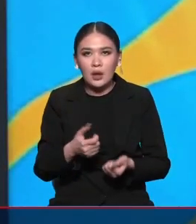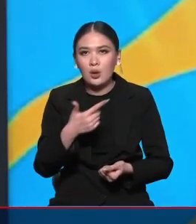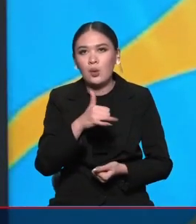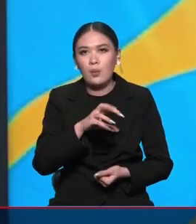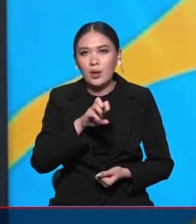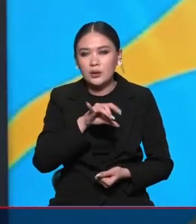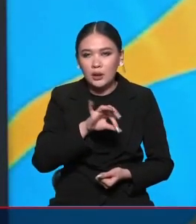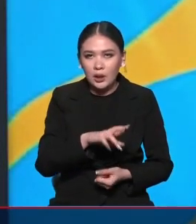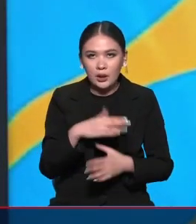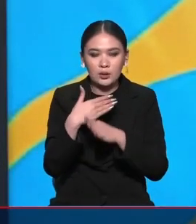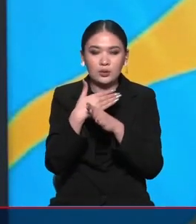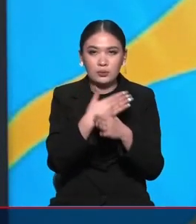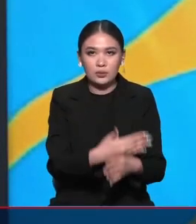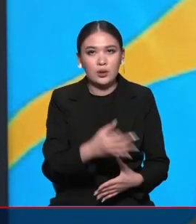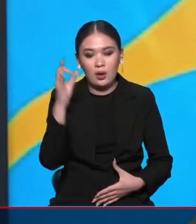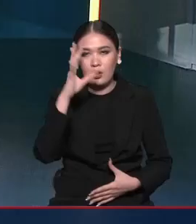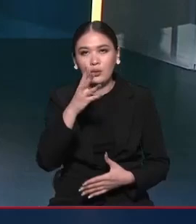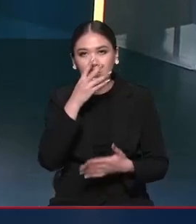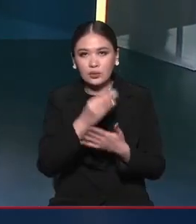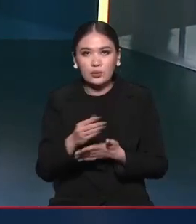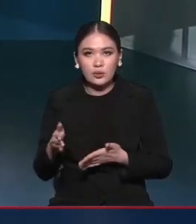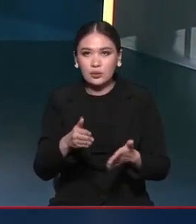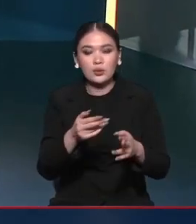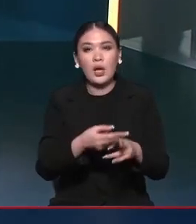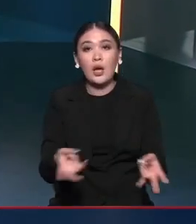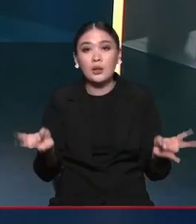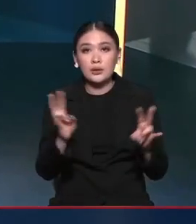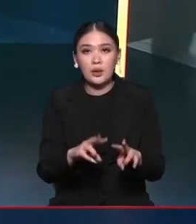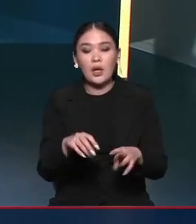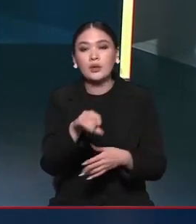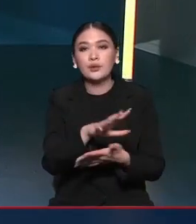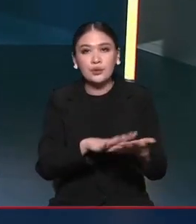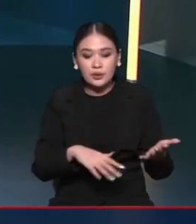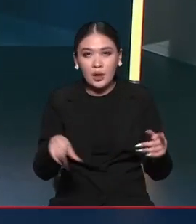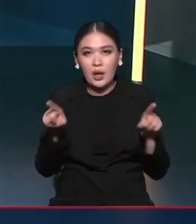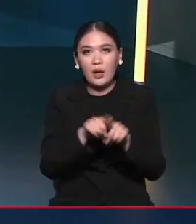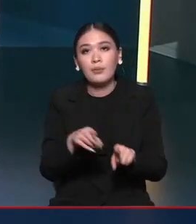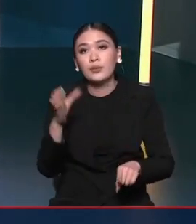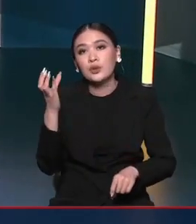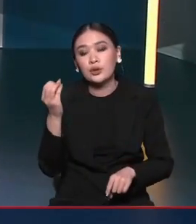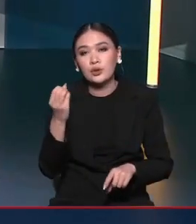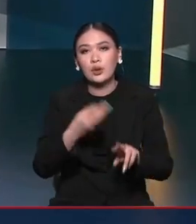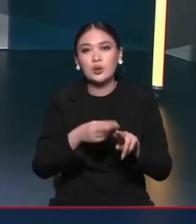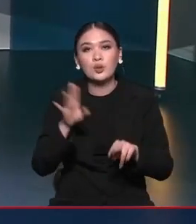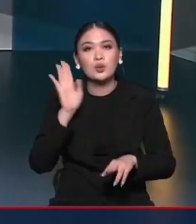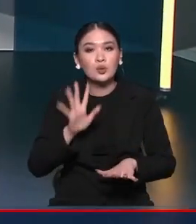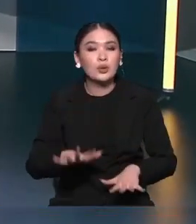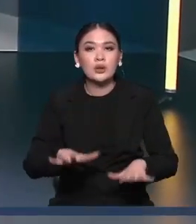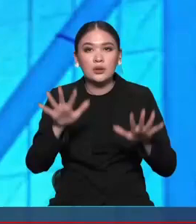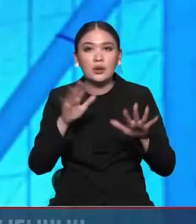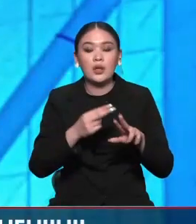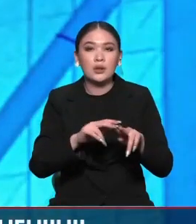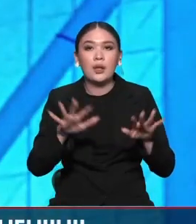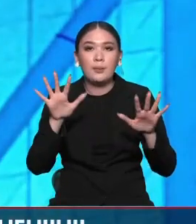Гуманитарлық көмек өз жолында біз қойып қойғанбыз, жүріп жатыр. Және де жаңағы су тасқыны болып жатқан